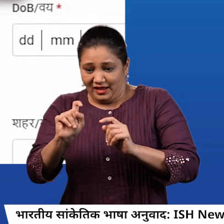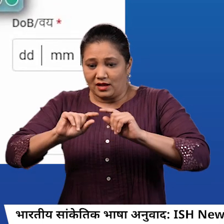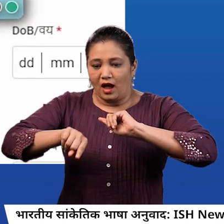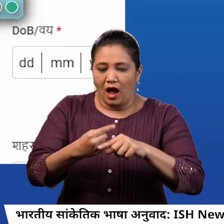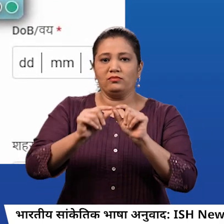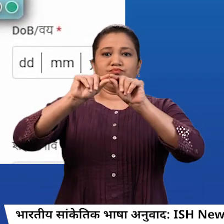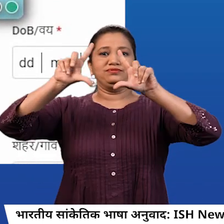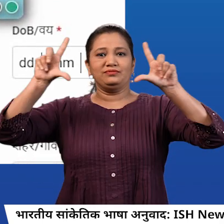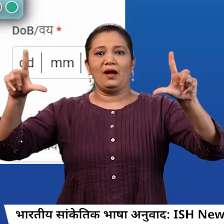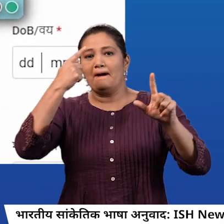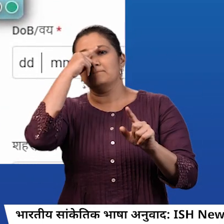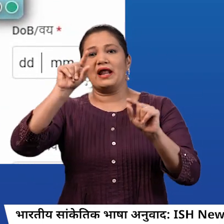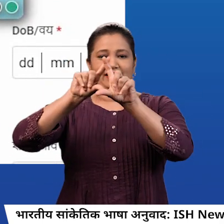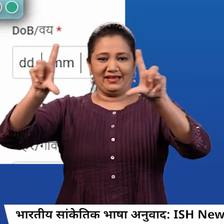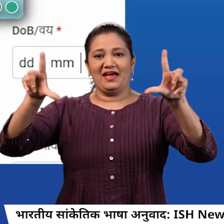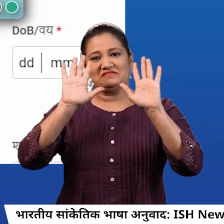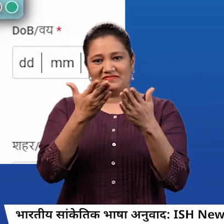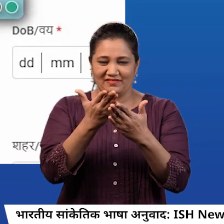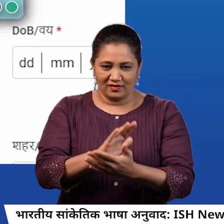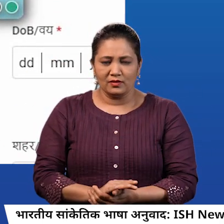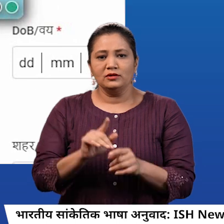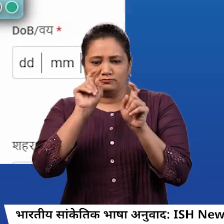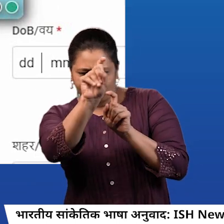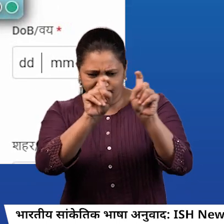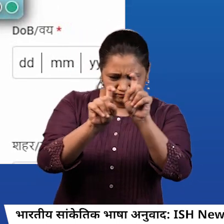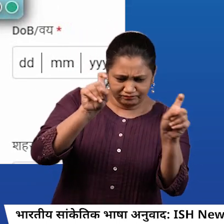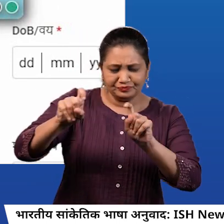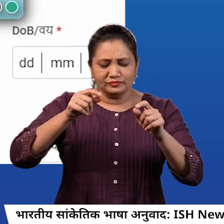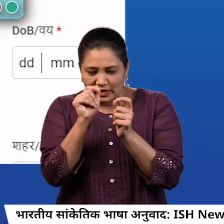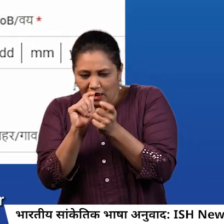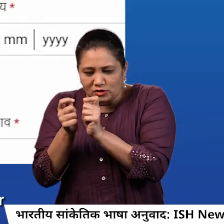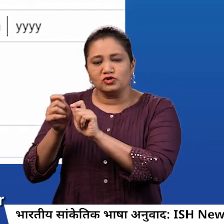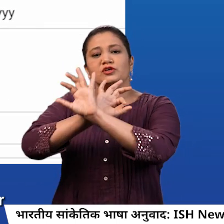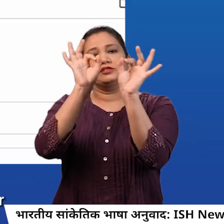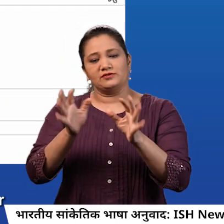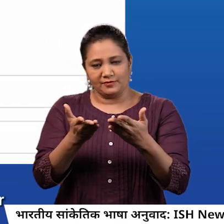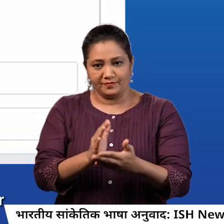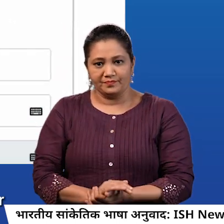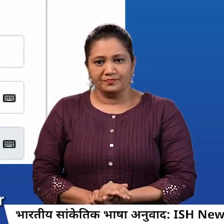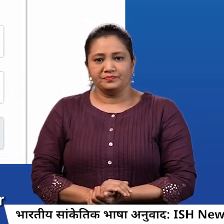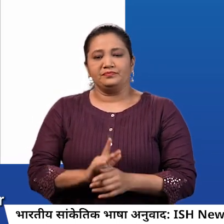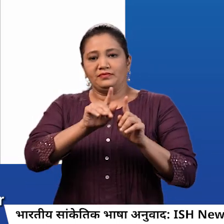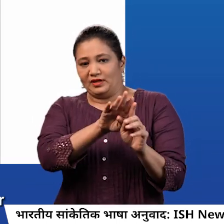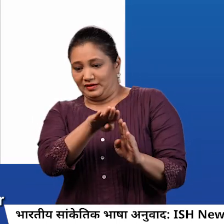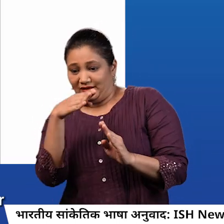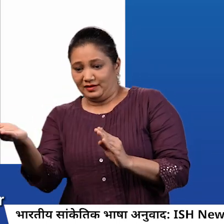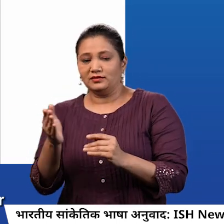इनस्क्रिप्ट मराठीचा ऑनस्क्रीन कीबोर्ड येईल. त्याचा वापर करून तपशिलात दुरुस्त्या करून घ्या. यानंतर आपण शेजारच्याच